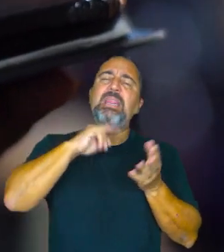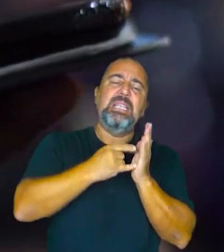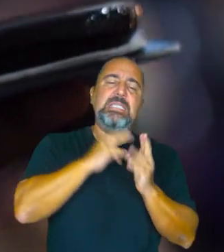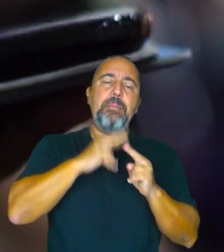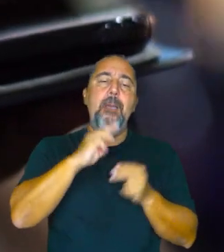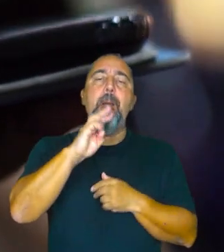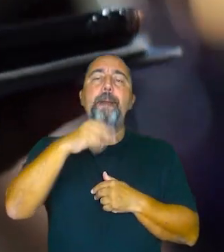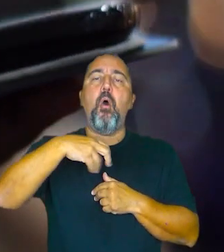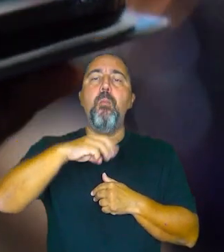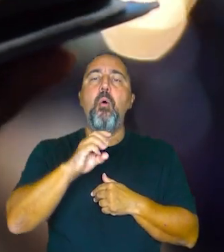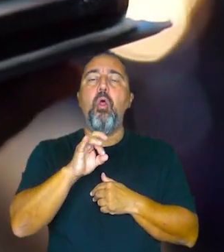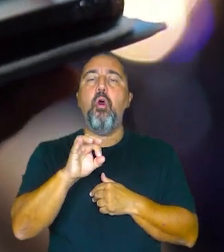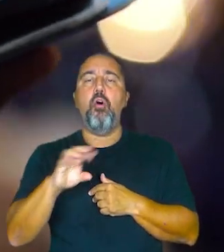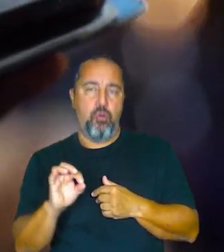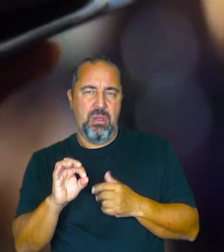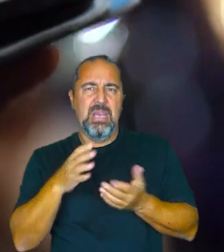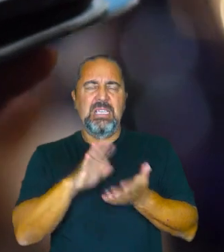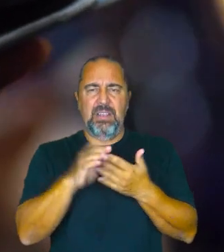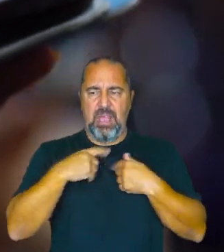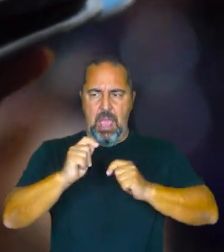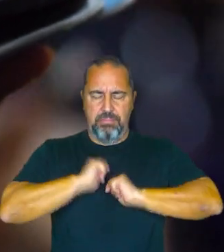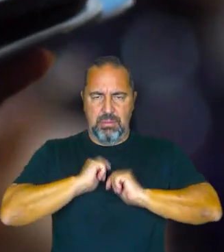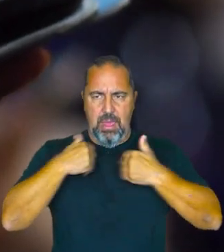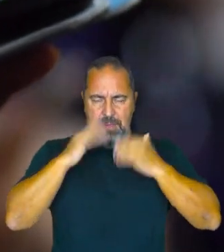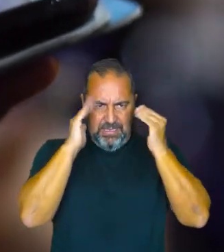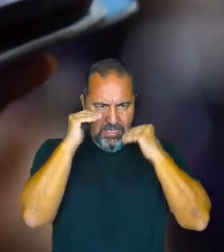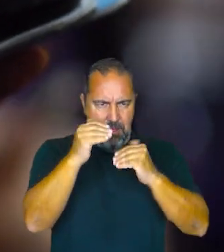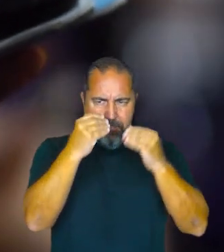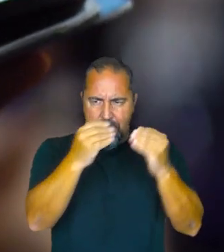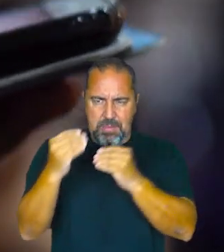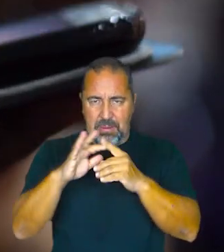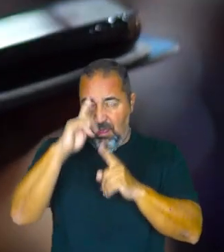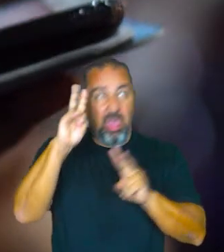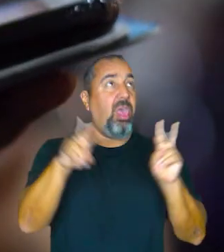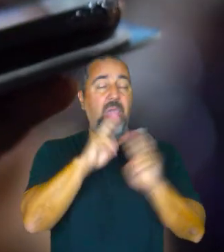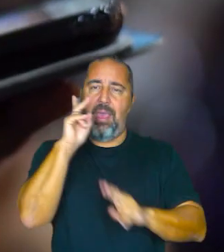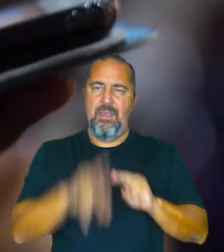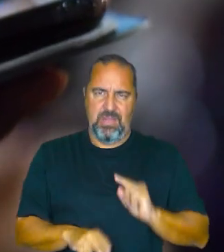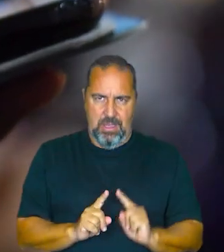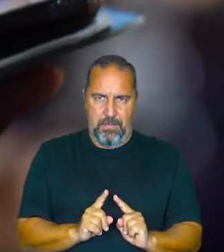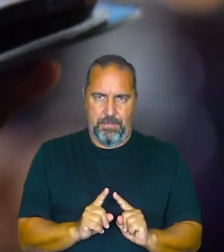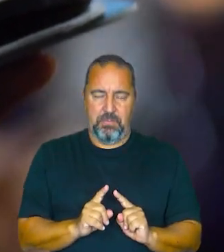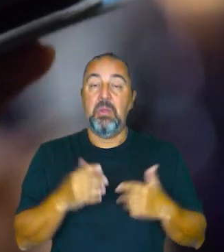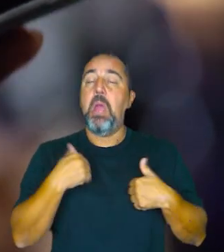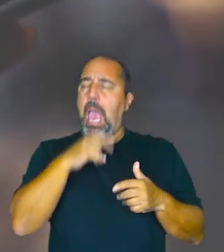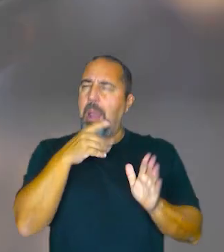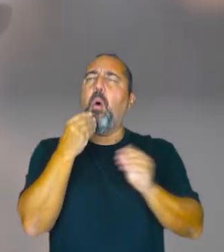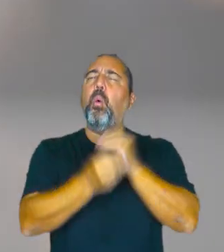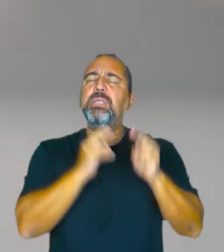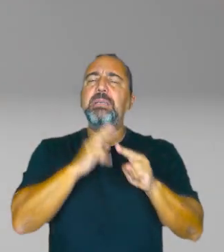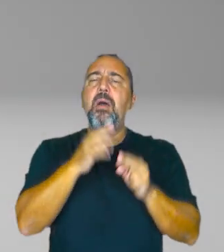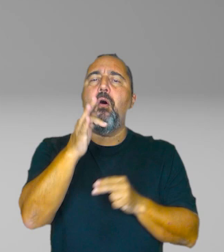Forest, Freedom eta Pomodoro bezalako teknikak, kontzentrazioa mantentzen eta distrakzioak saihesten laguntzen